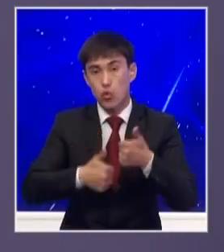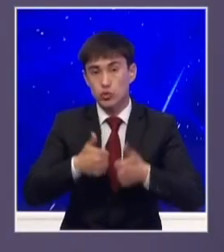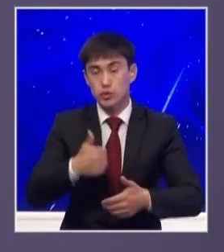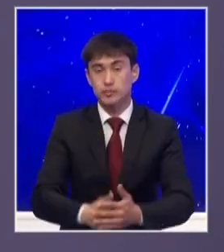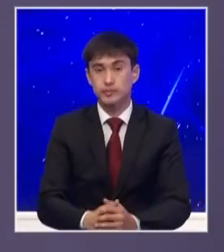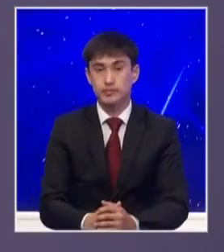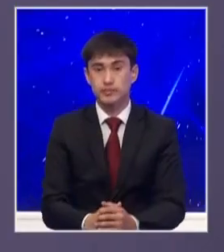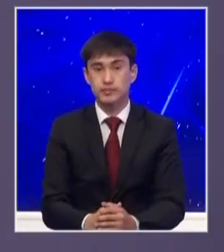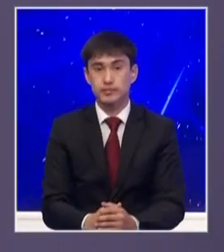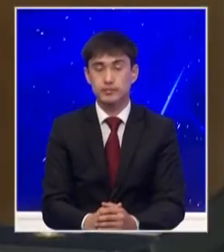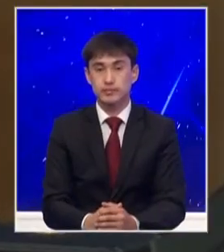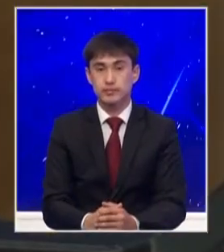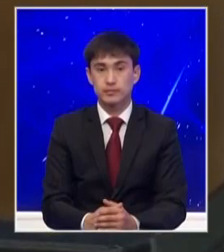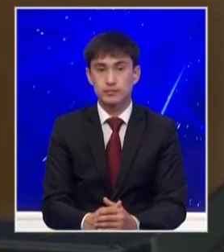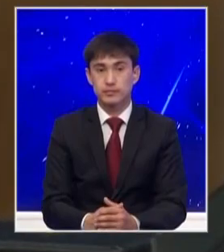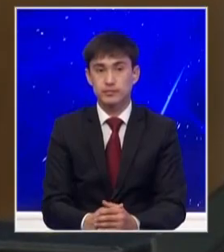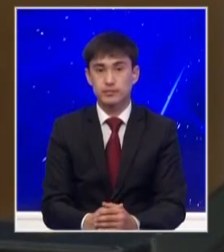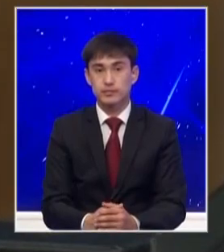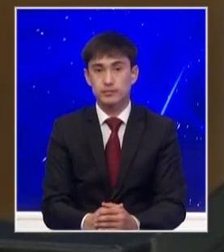конкурсе.